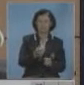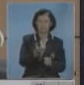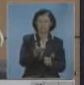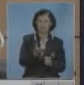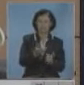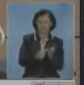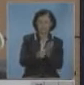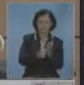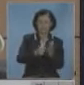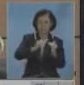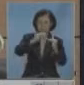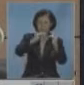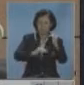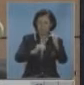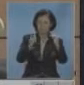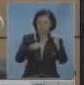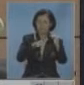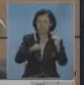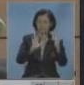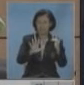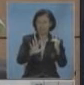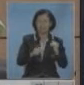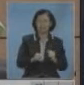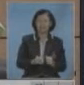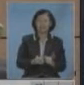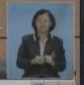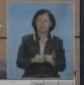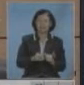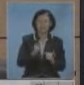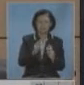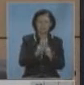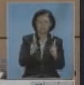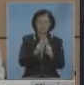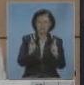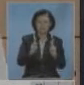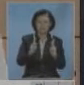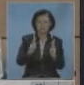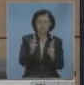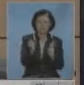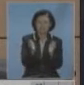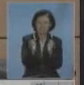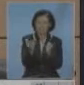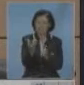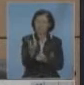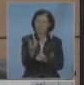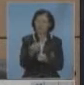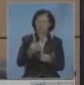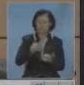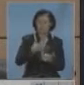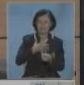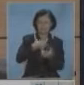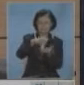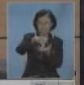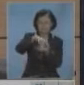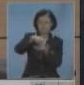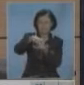ปรับลด 5% ในฐานะกรรมาธิการเสียงข้างน้อยซึ่งตรงนี้นั้นผมอยากจะกราบเรียนพ่อแม่พี่น้องประชาช